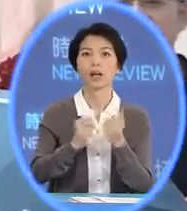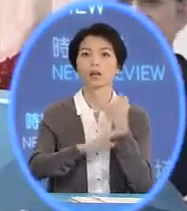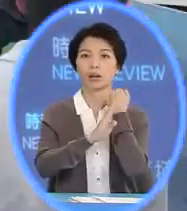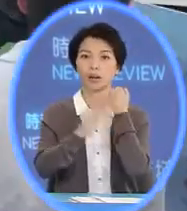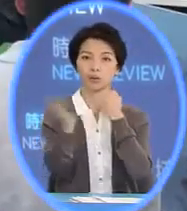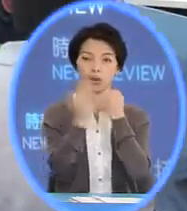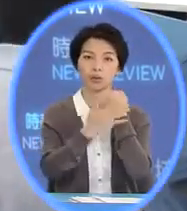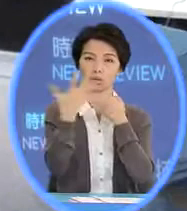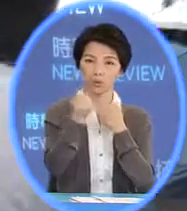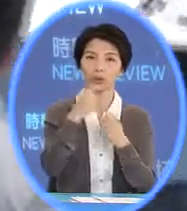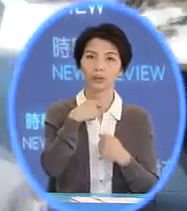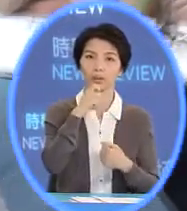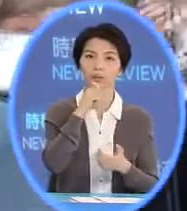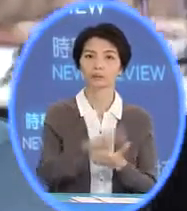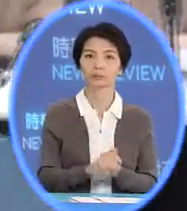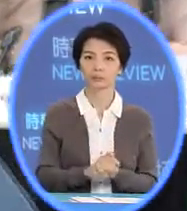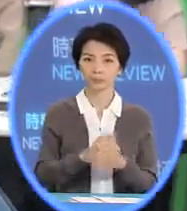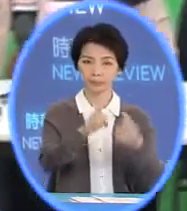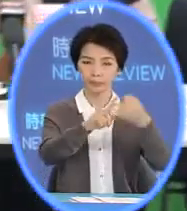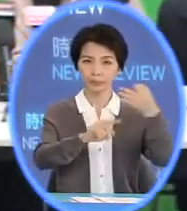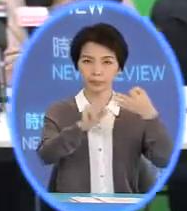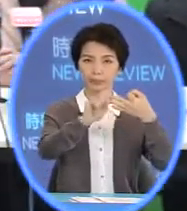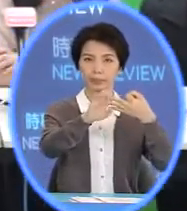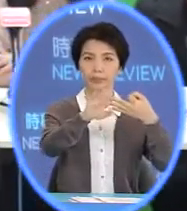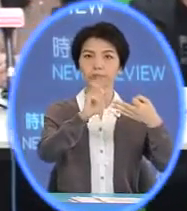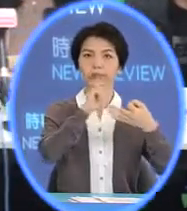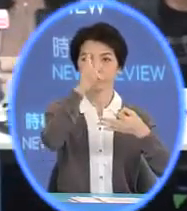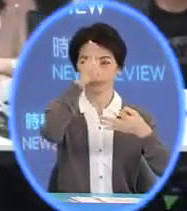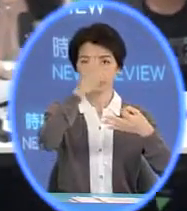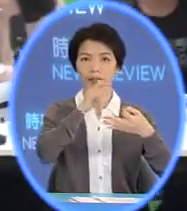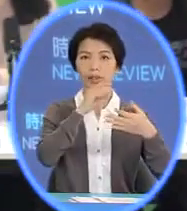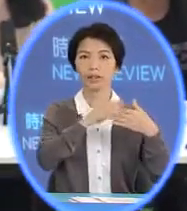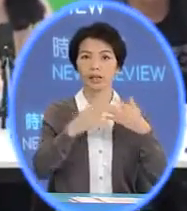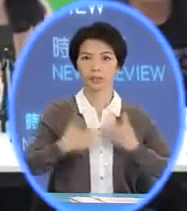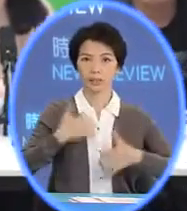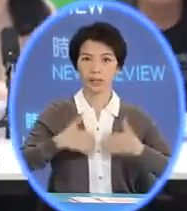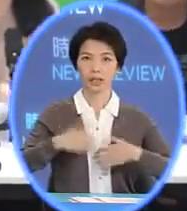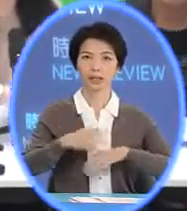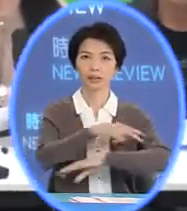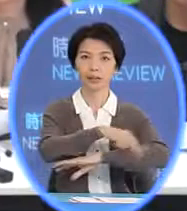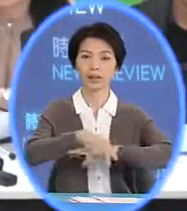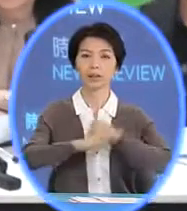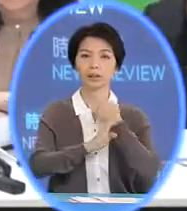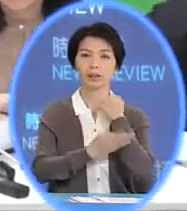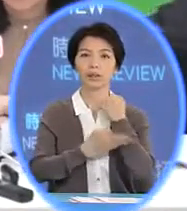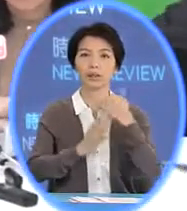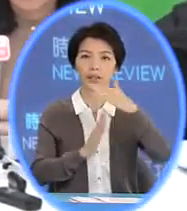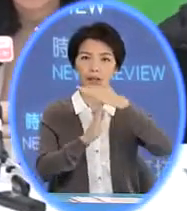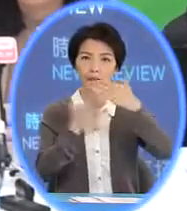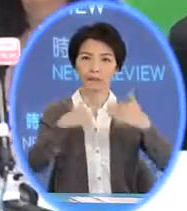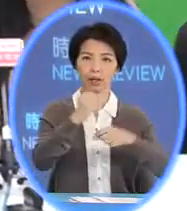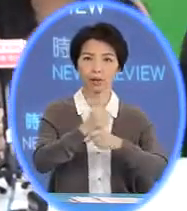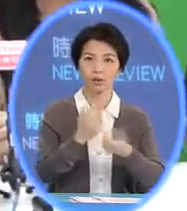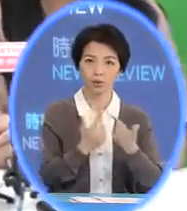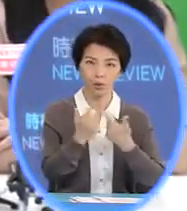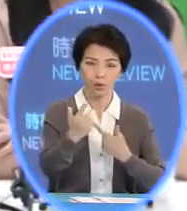權益。 職工盟秘書長李卓仁認為，政府可以引用緊急情況規例條例宣布停工，長遠應該